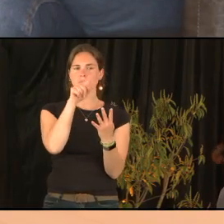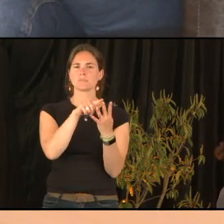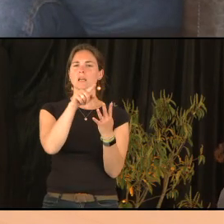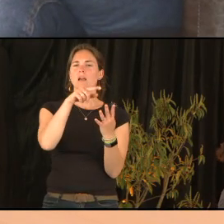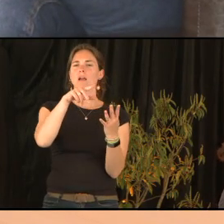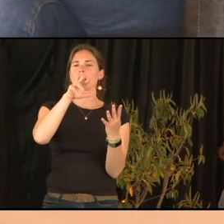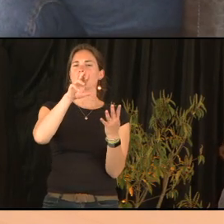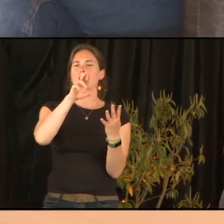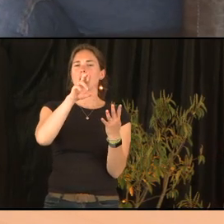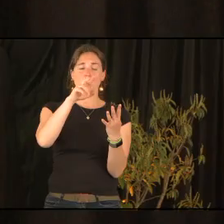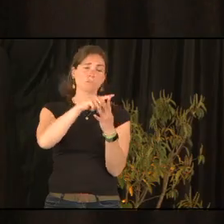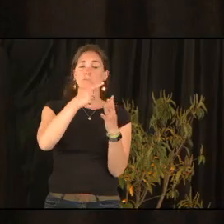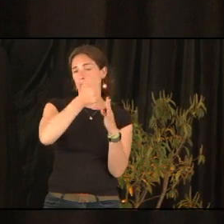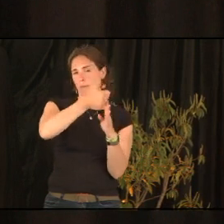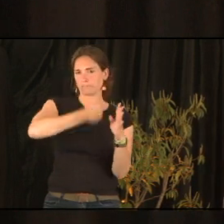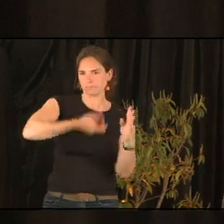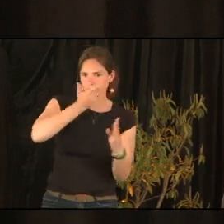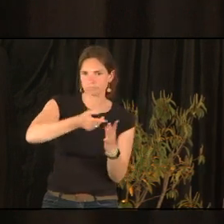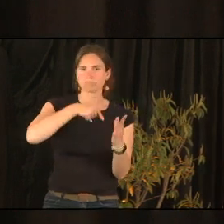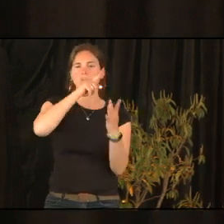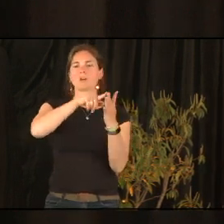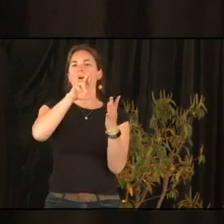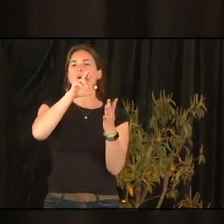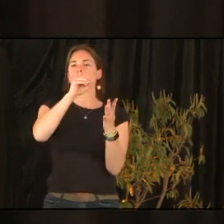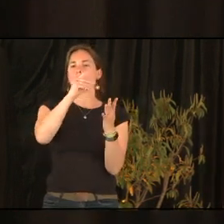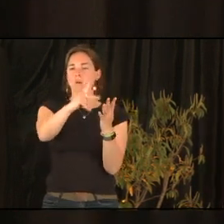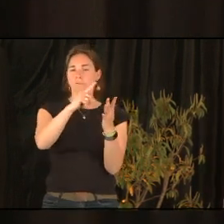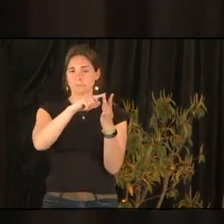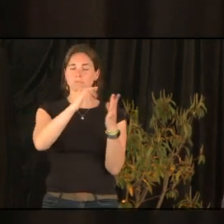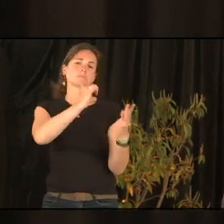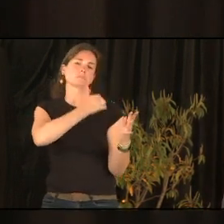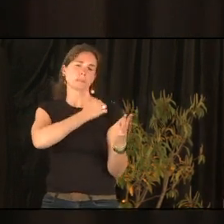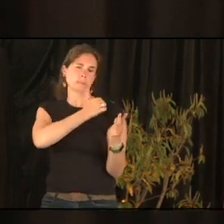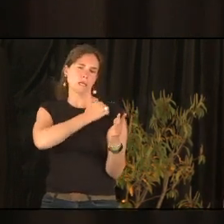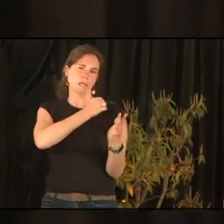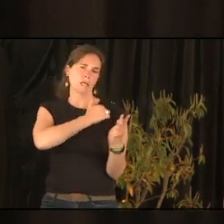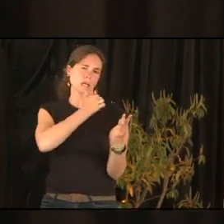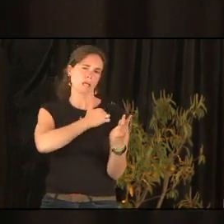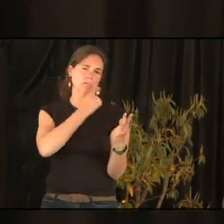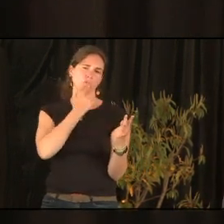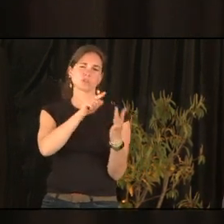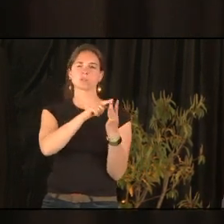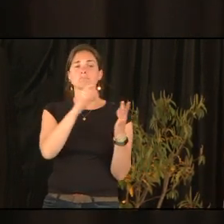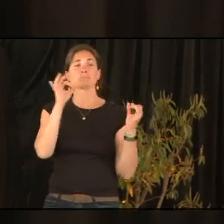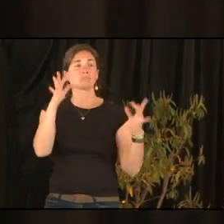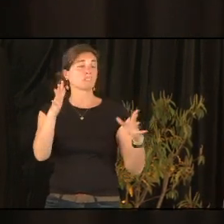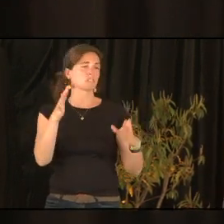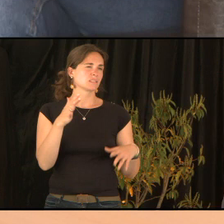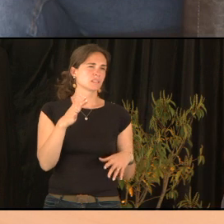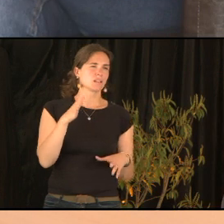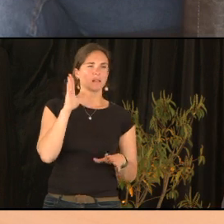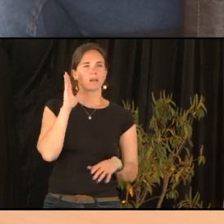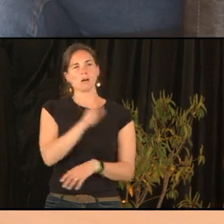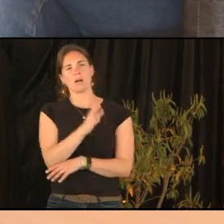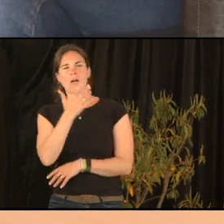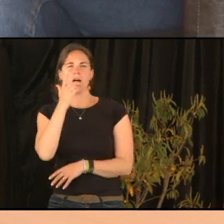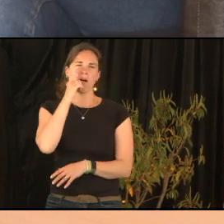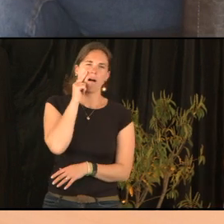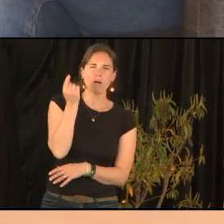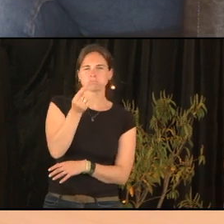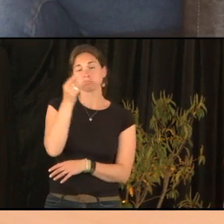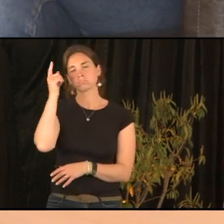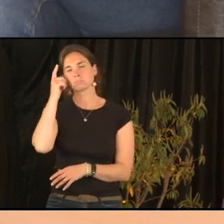et quel narrateur d'ailleurs, et Rock, qui est militaire, qui est la virilité débile incarnée. Enfin, on peut.